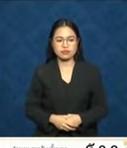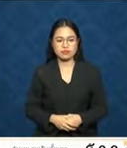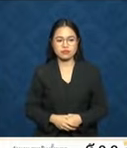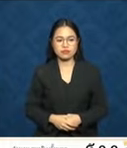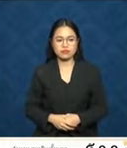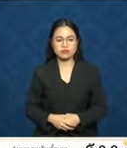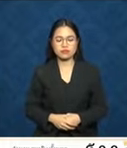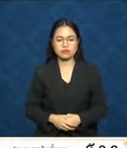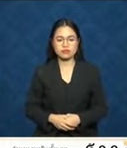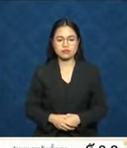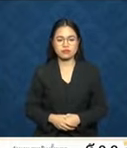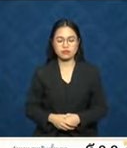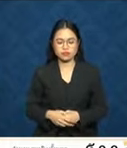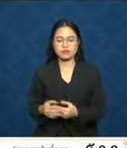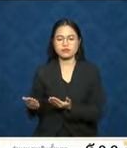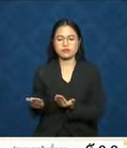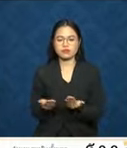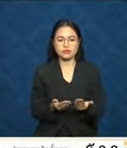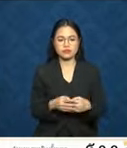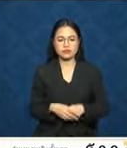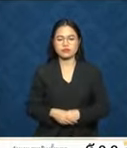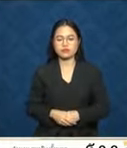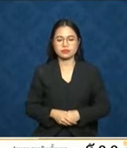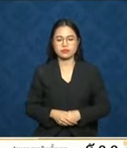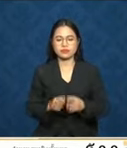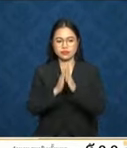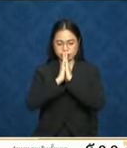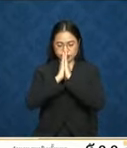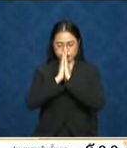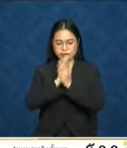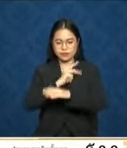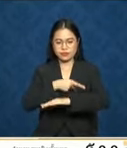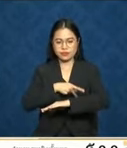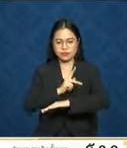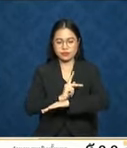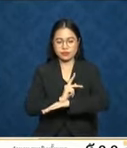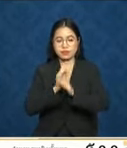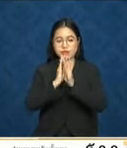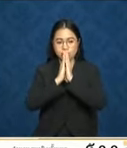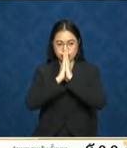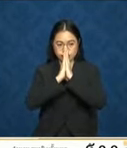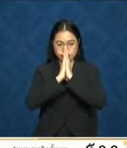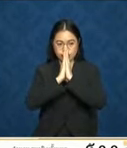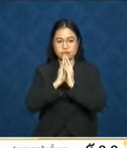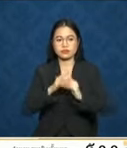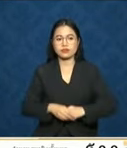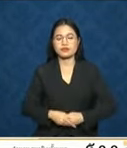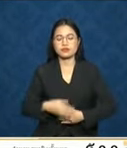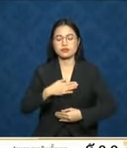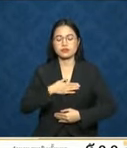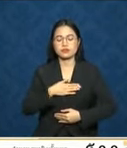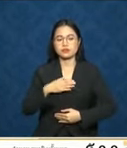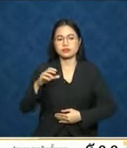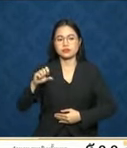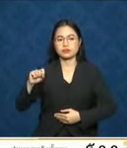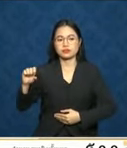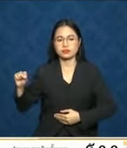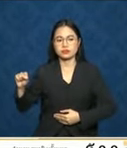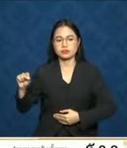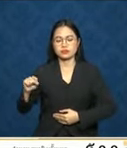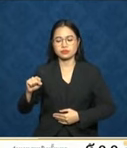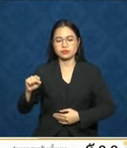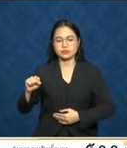อกครับ เรียนท่านประธานสภาที่เคารพผมกมลศักดิ์ลีวามะสมาชิกสภาผู้แทนราษฎรเขต